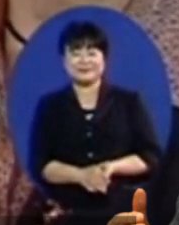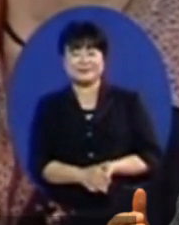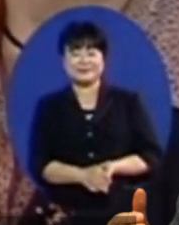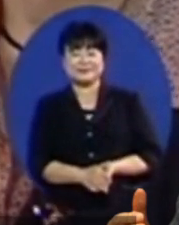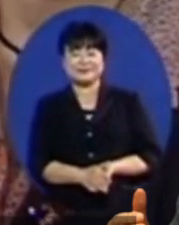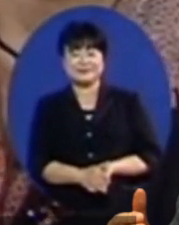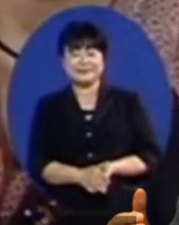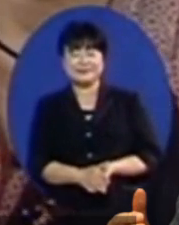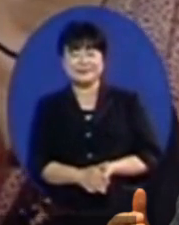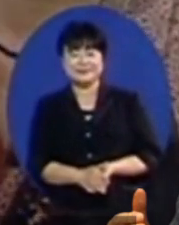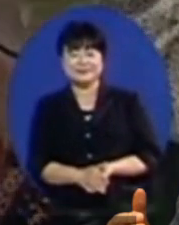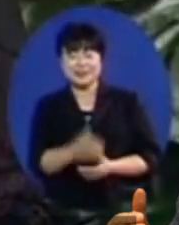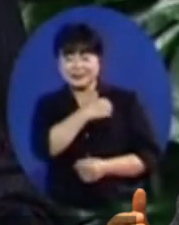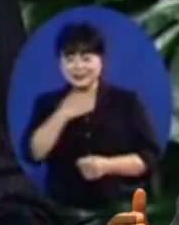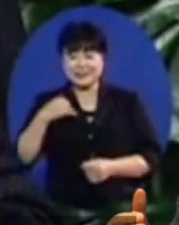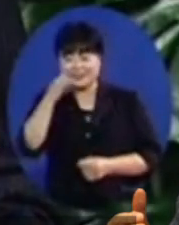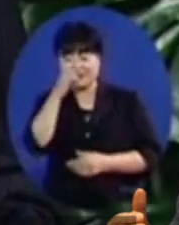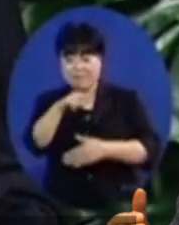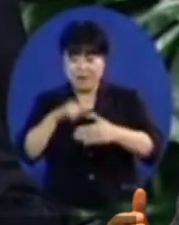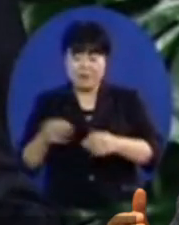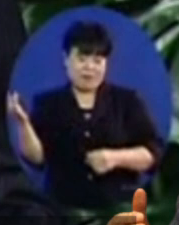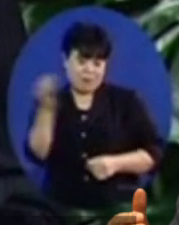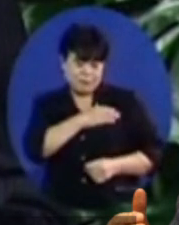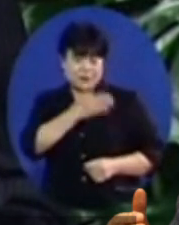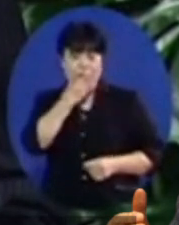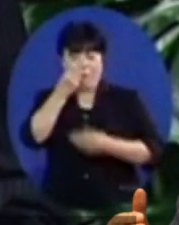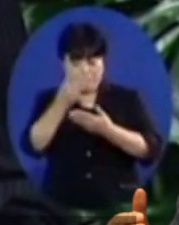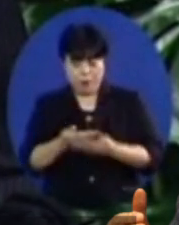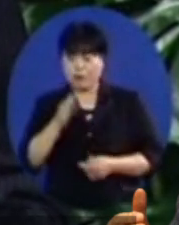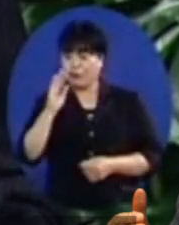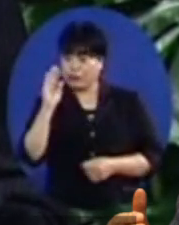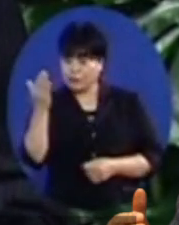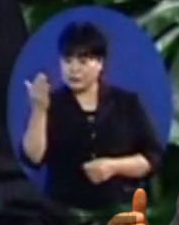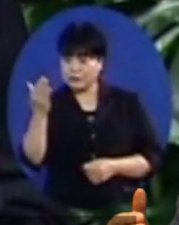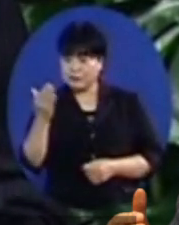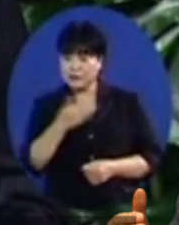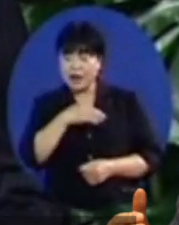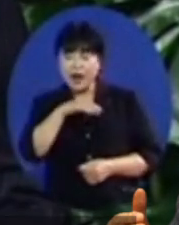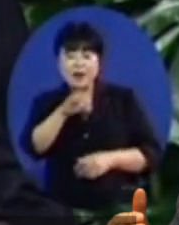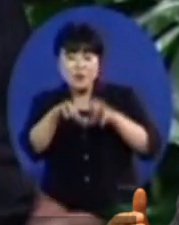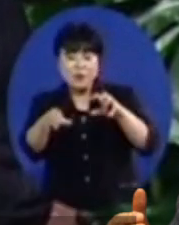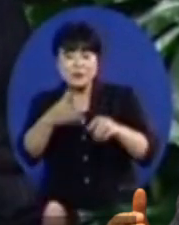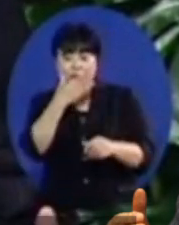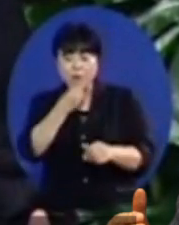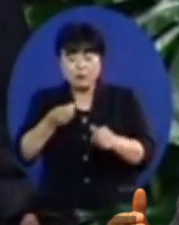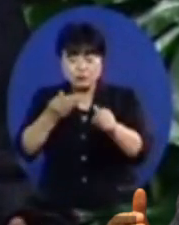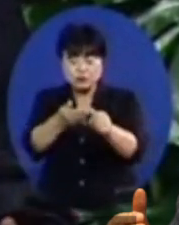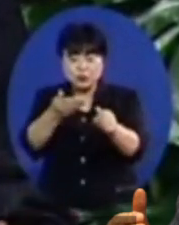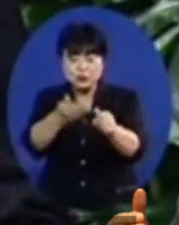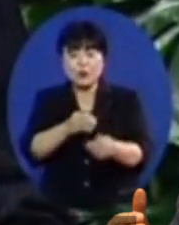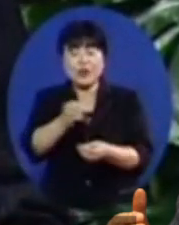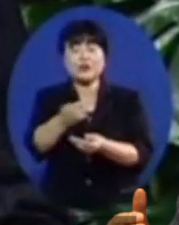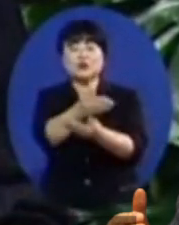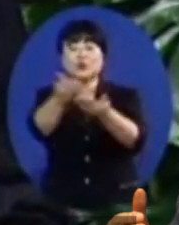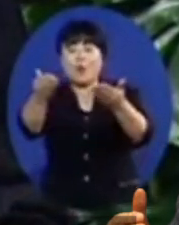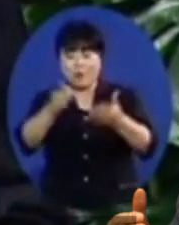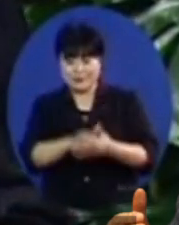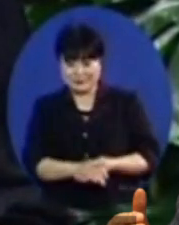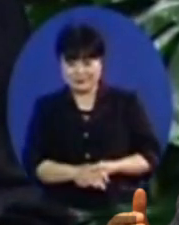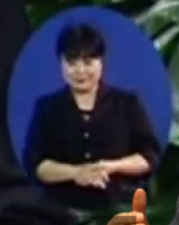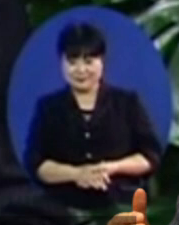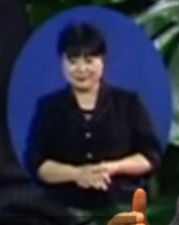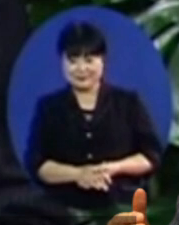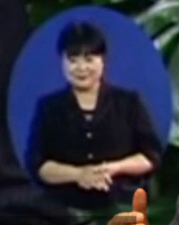아, 그런 자신이 있어요. 저희 마음속에 나는 복받은 사람이니까 가는 곳마다 복을 나누고